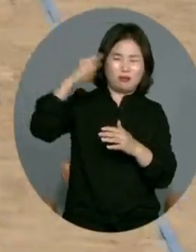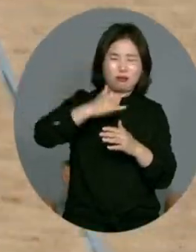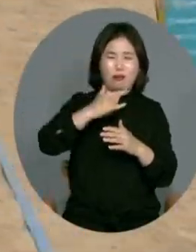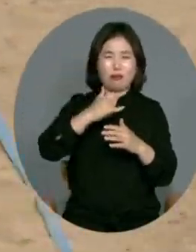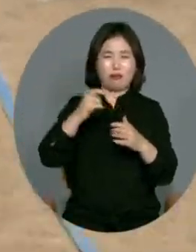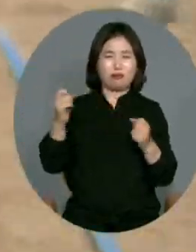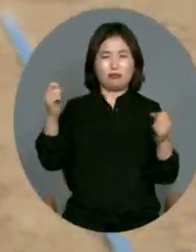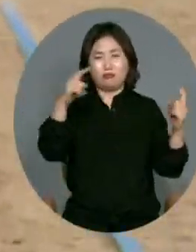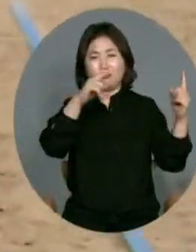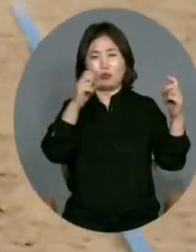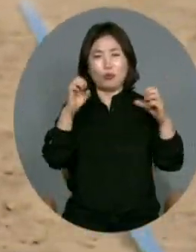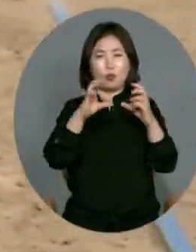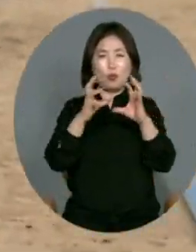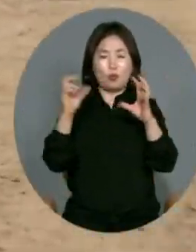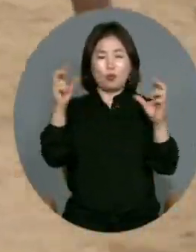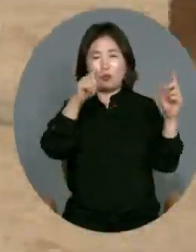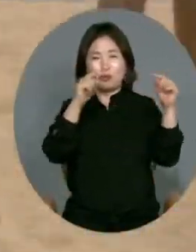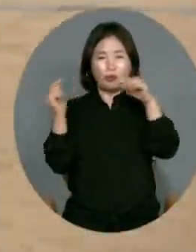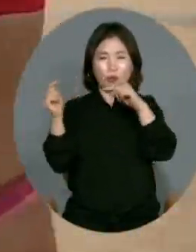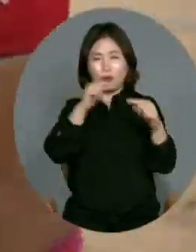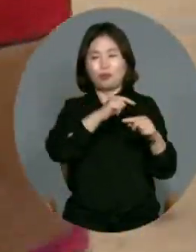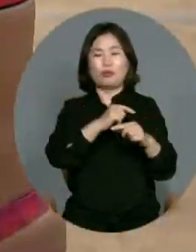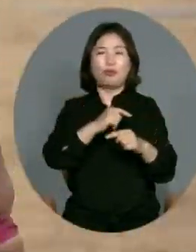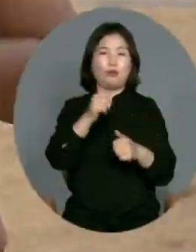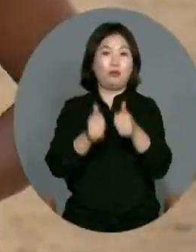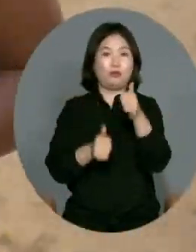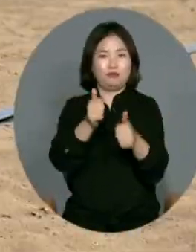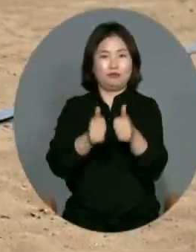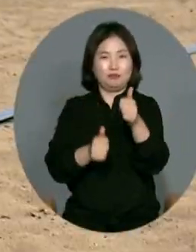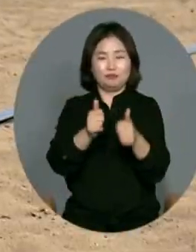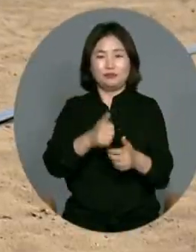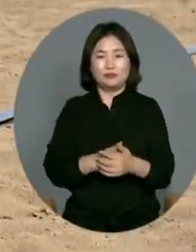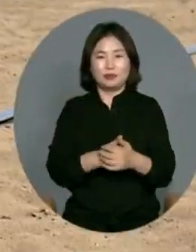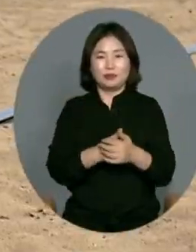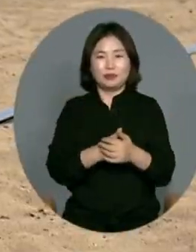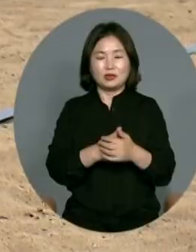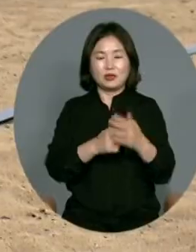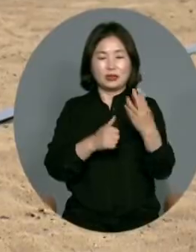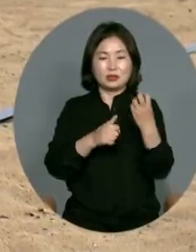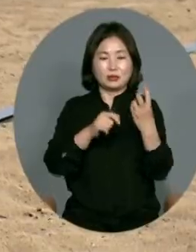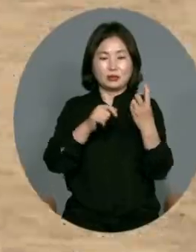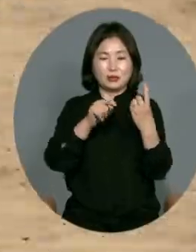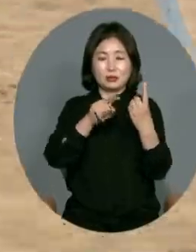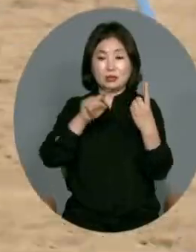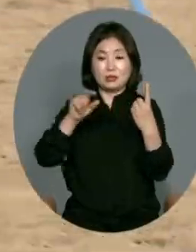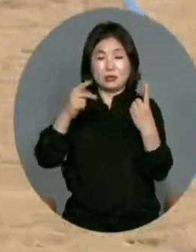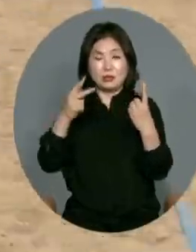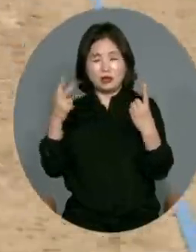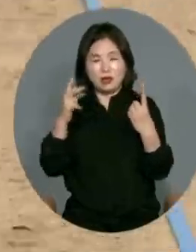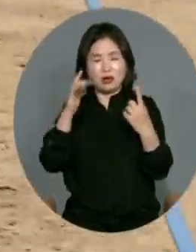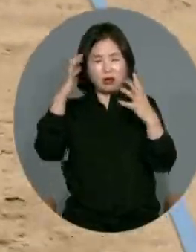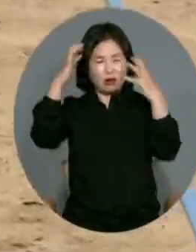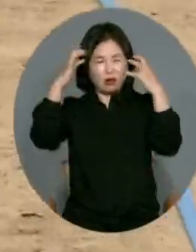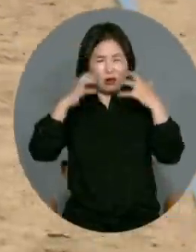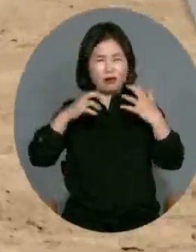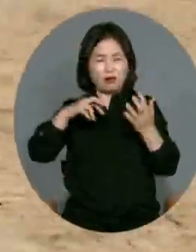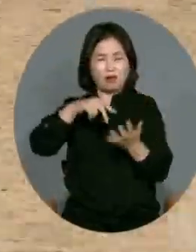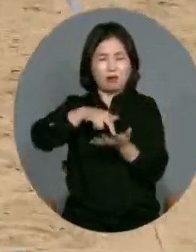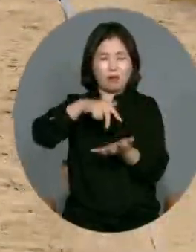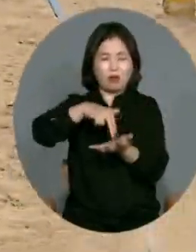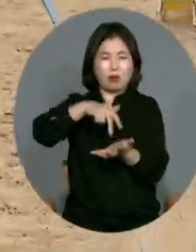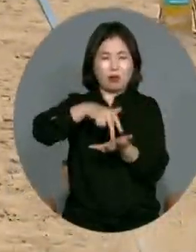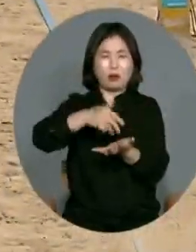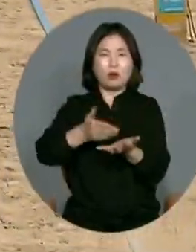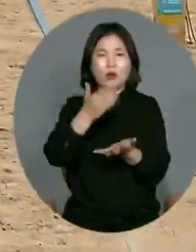극한의 리시브가 이어지면서 치열한 공방이 오갑니다. 31~2도를 넘나드는 무더운 날씨 속 모래바닥